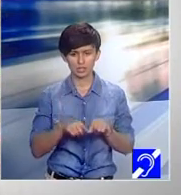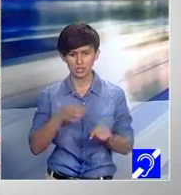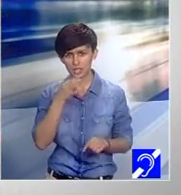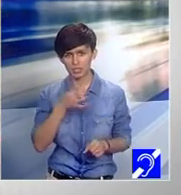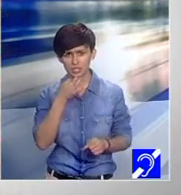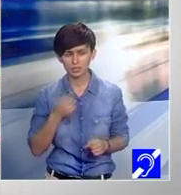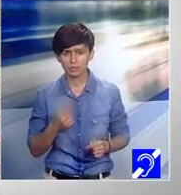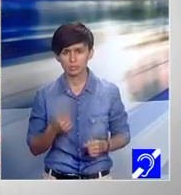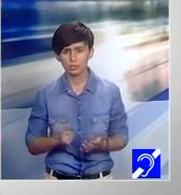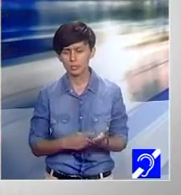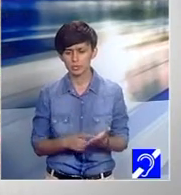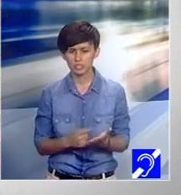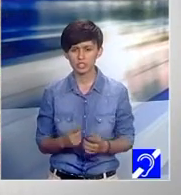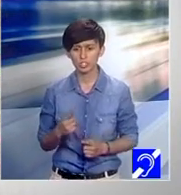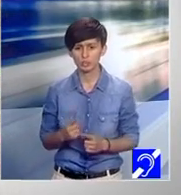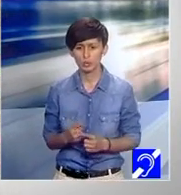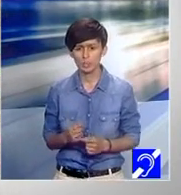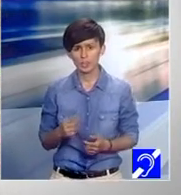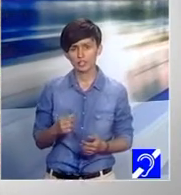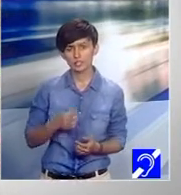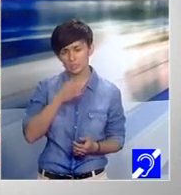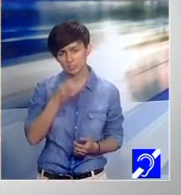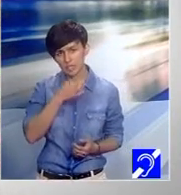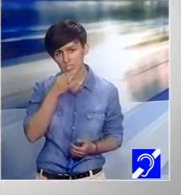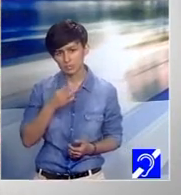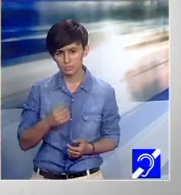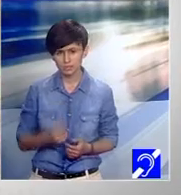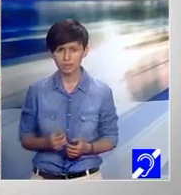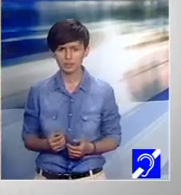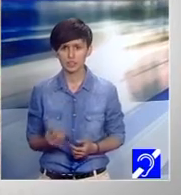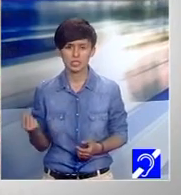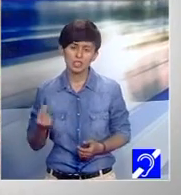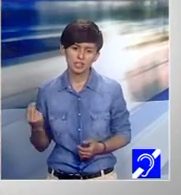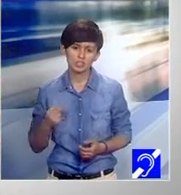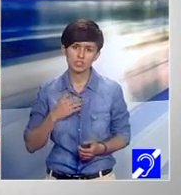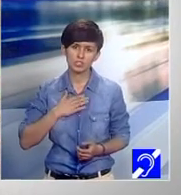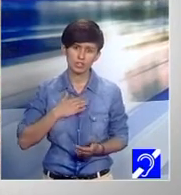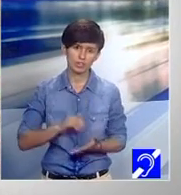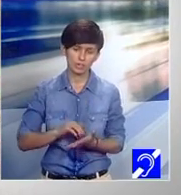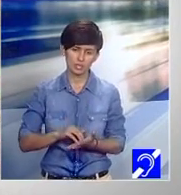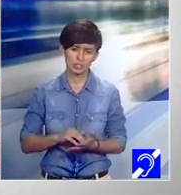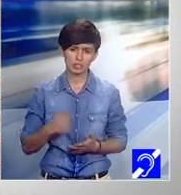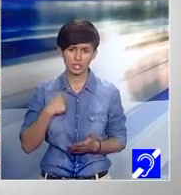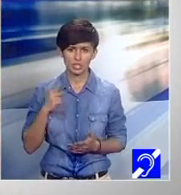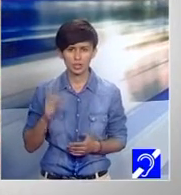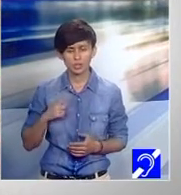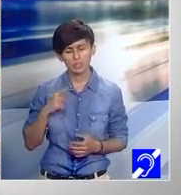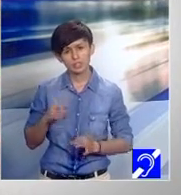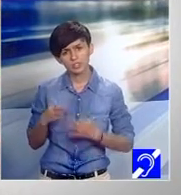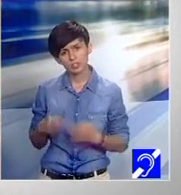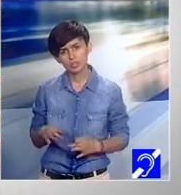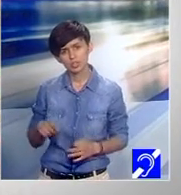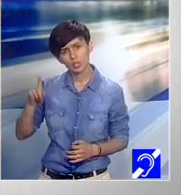kiturile, dacă nu ne dați finanțare, nu știm ce o să ne facem peste o lună de zile. Deci eu trebuie să am certitudinea că într-o lună de zile